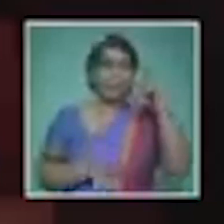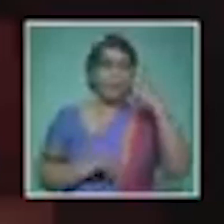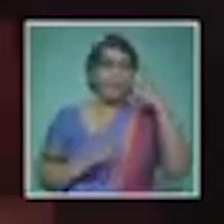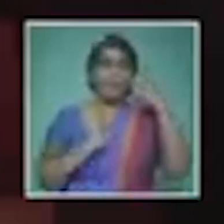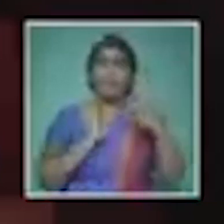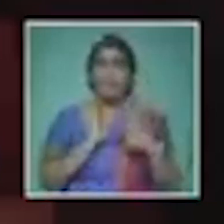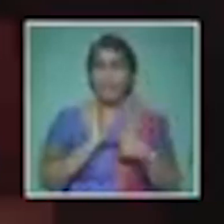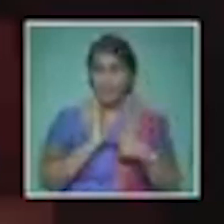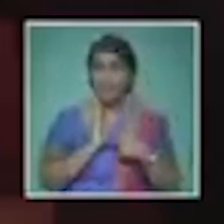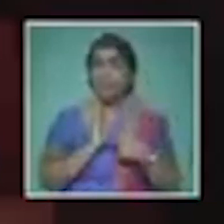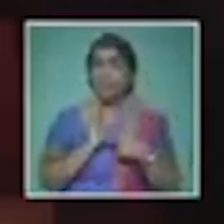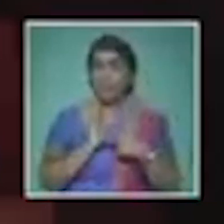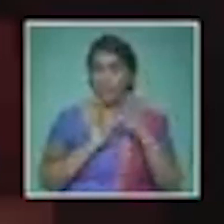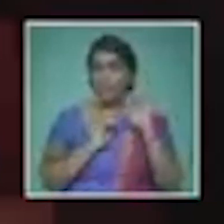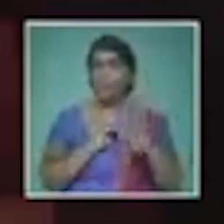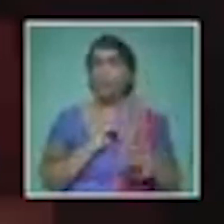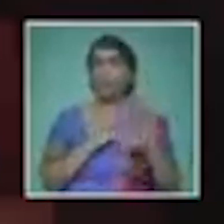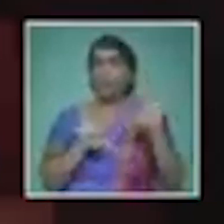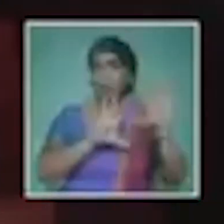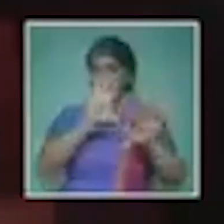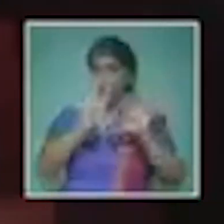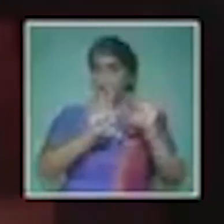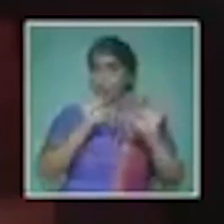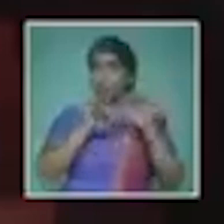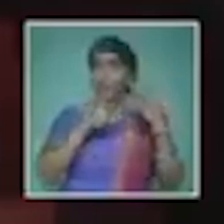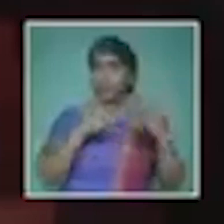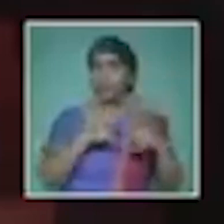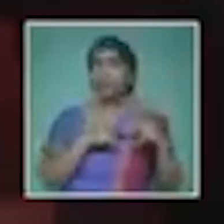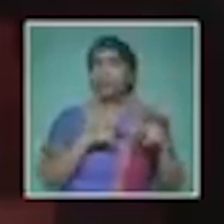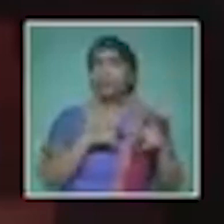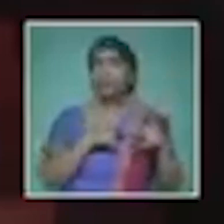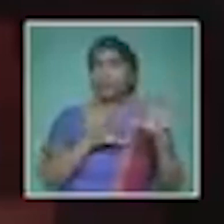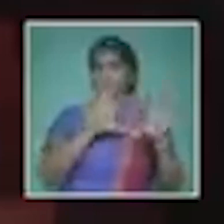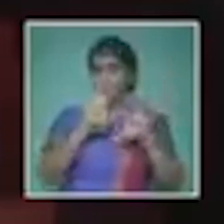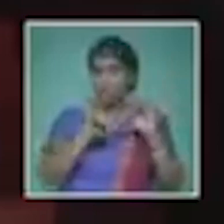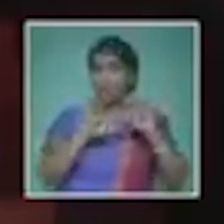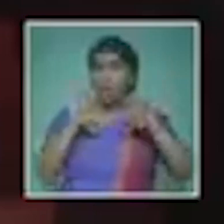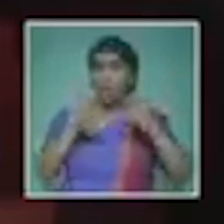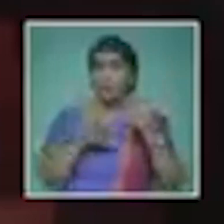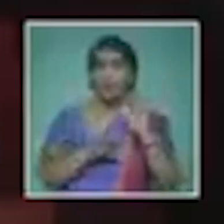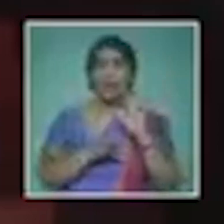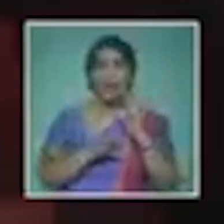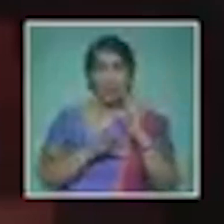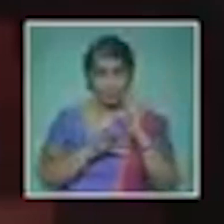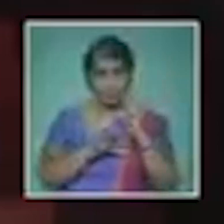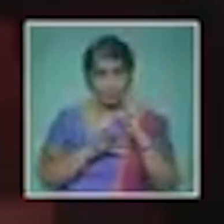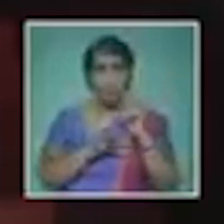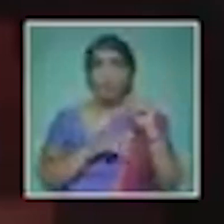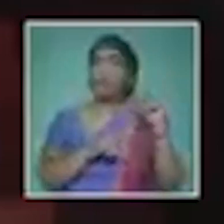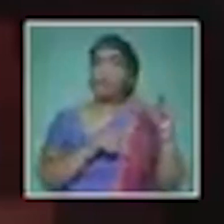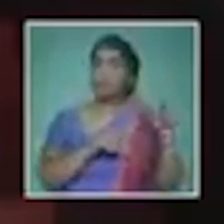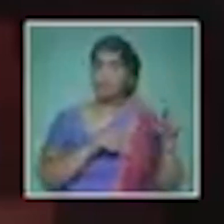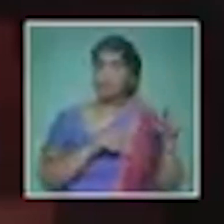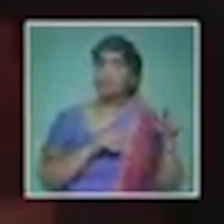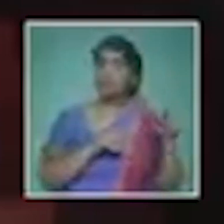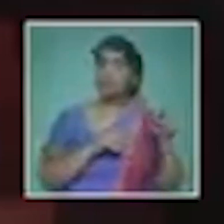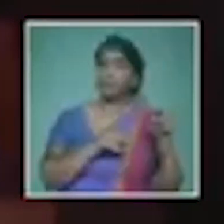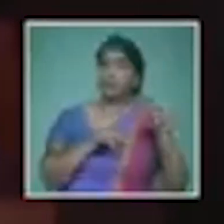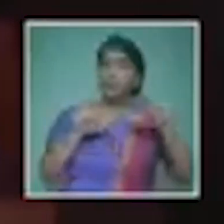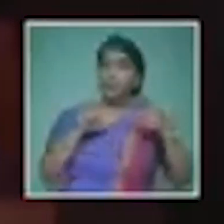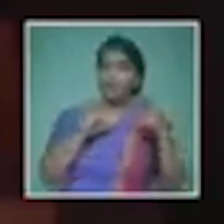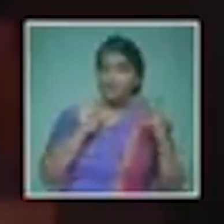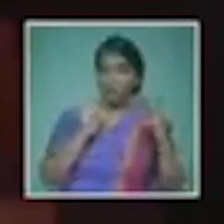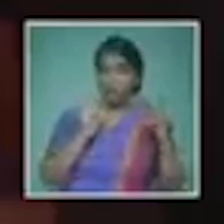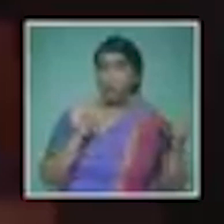சுயாதீன ஆணைக்குழு தாமதம் என வெளியான செய்தி முற்றிலும் பொய்யானது. எனவே செய்தியை வெளியிட்டமை குறித்து உரிய தரப்பை சிறப்புரிமை குழுவிற்கு அழைத்து